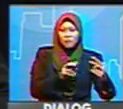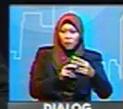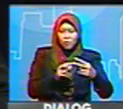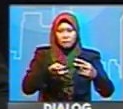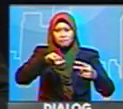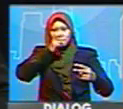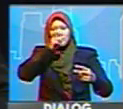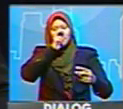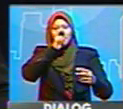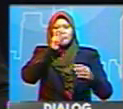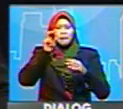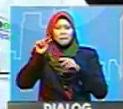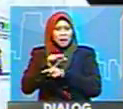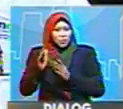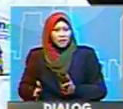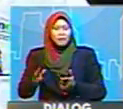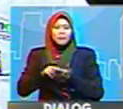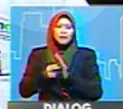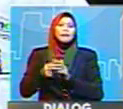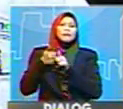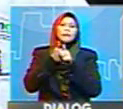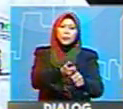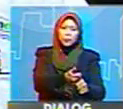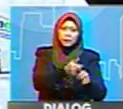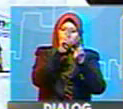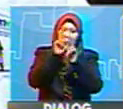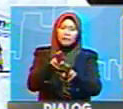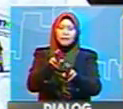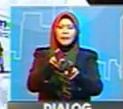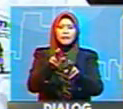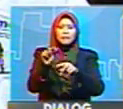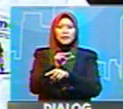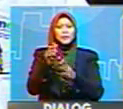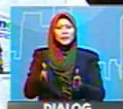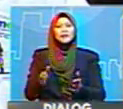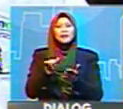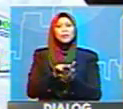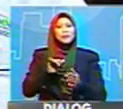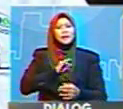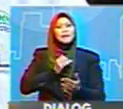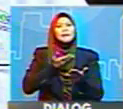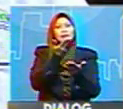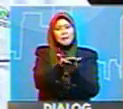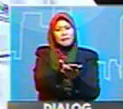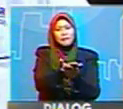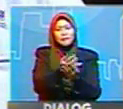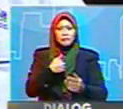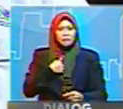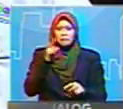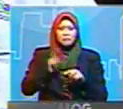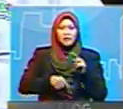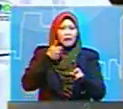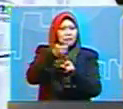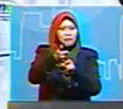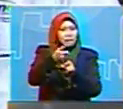itu saranan saya sebenarnya bukan arahan saya tak boleh beri arahan tapi saranan tak tak mungkin saya boleh beri Aran saya tapi saranan